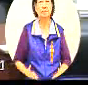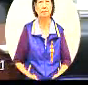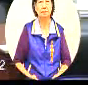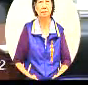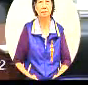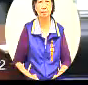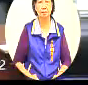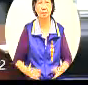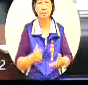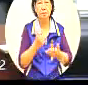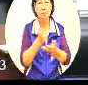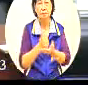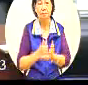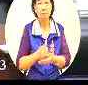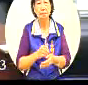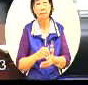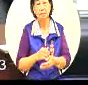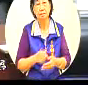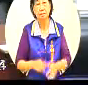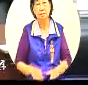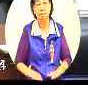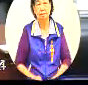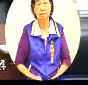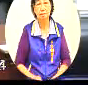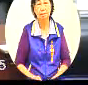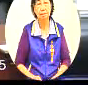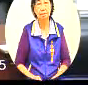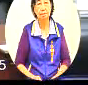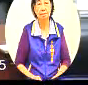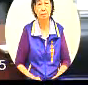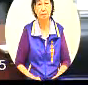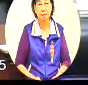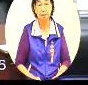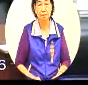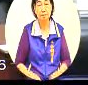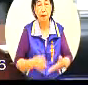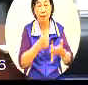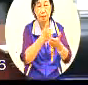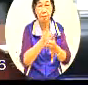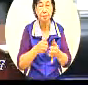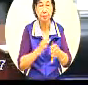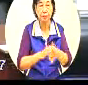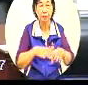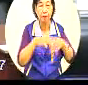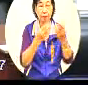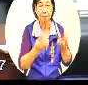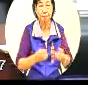来市长您愿意是不是可以 都发局请都发局长回答。